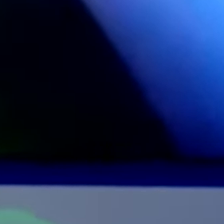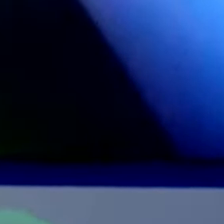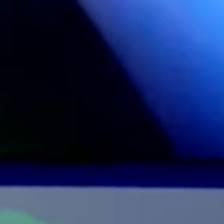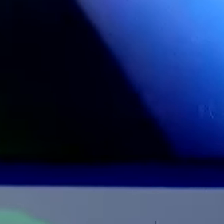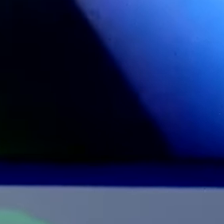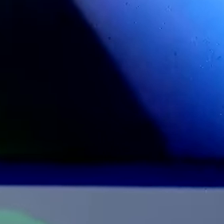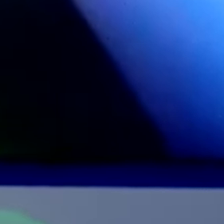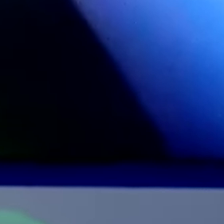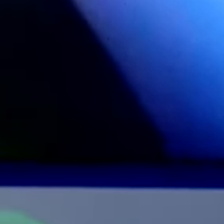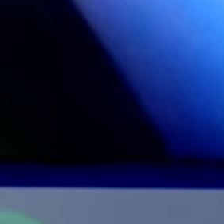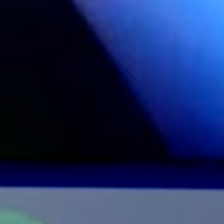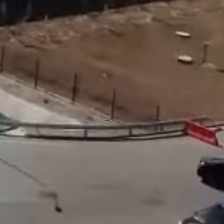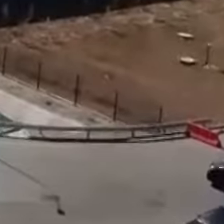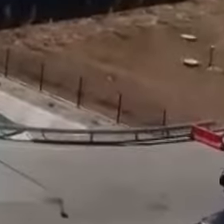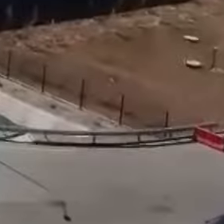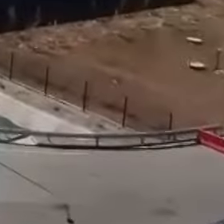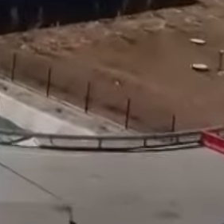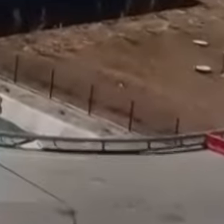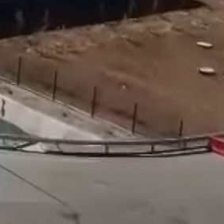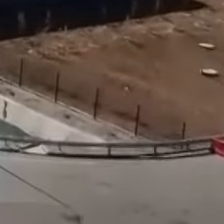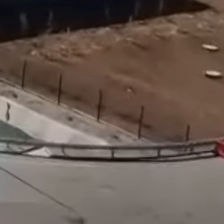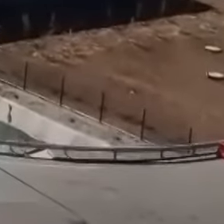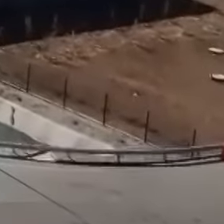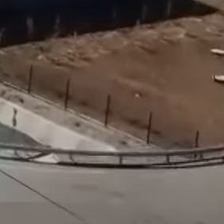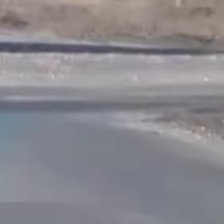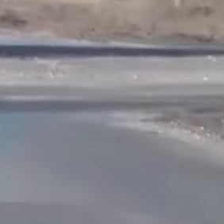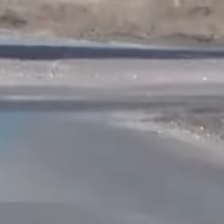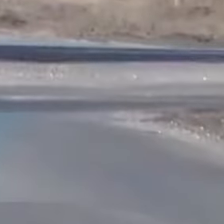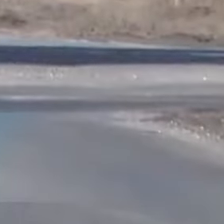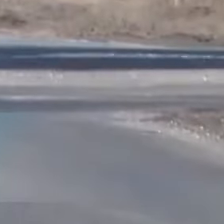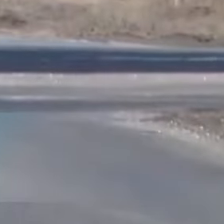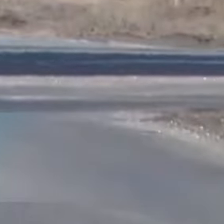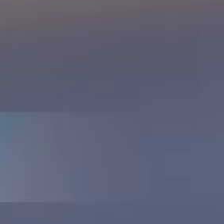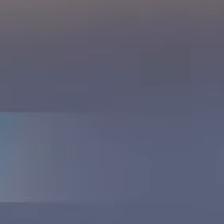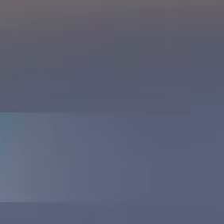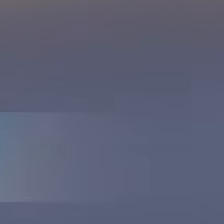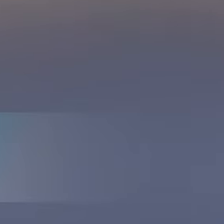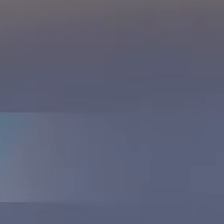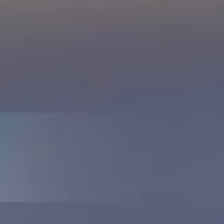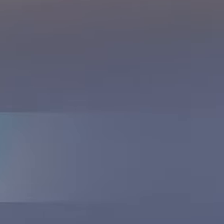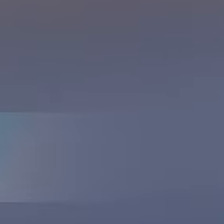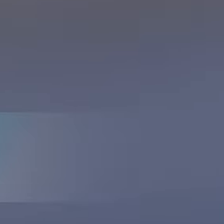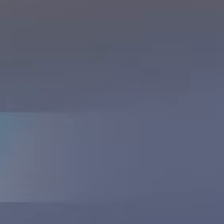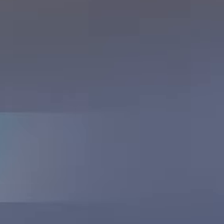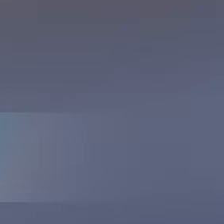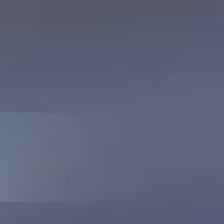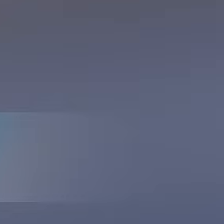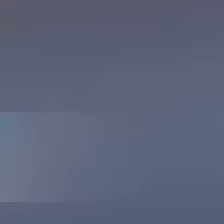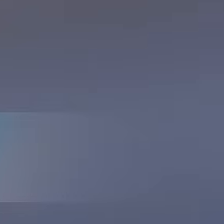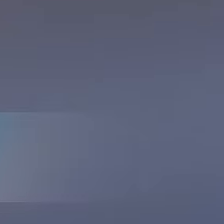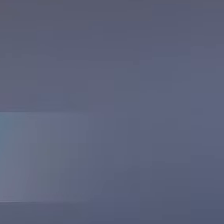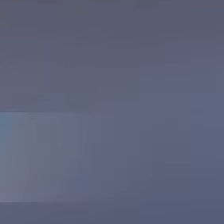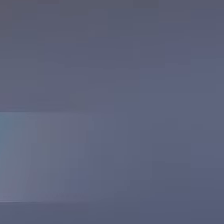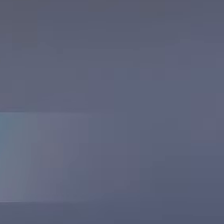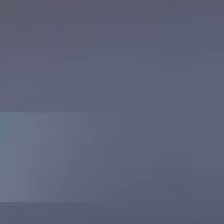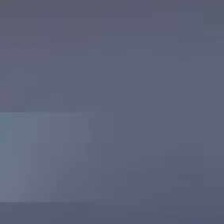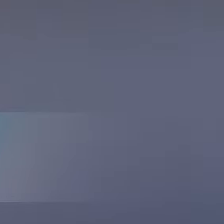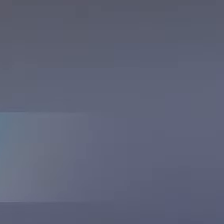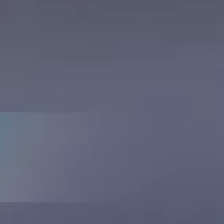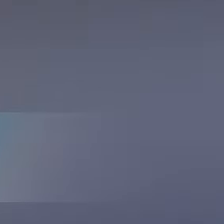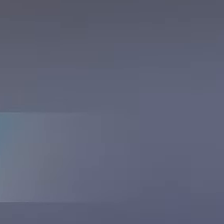Асимжан Жузбаева. В Генпрокуратуре привели тревожные данные. Количество ДТП за первые 8 месяцев этого